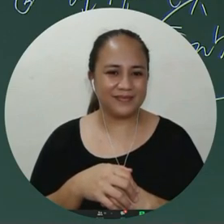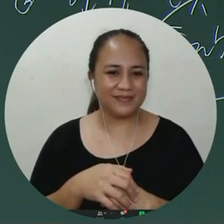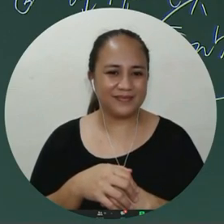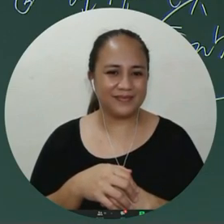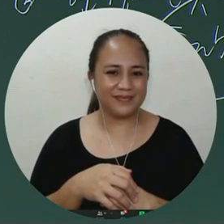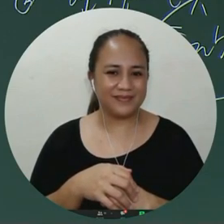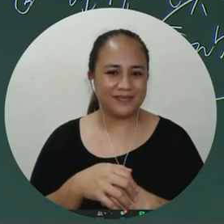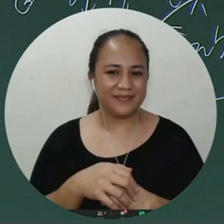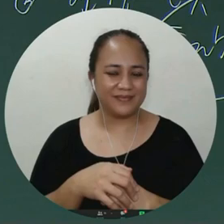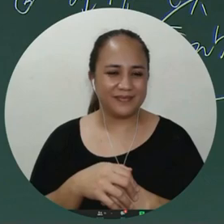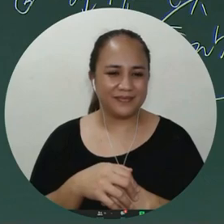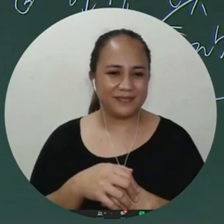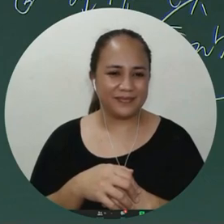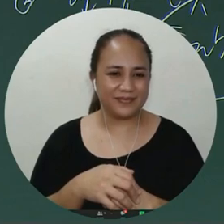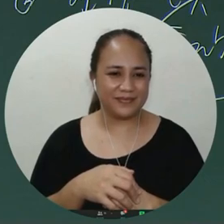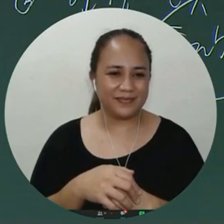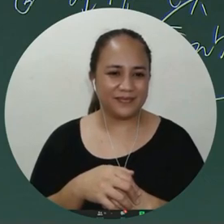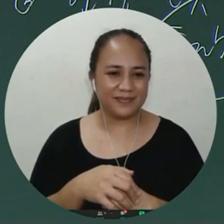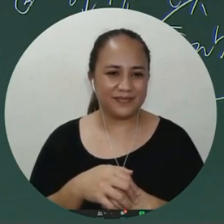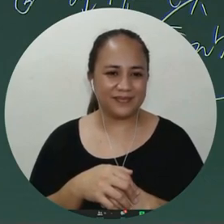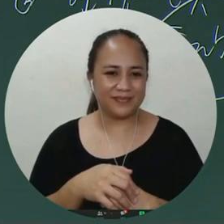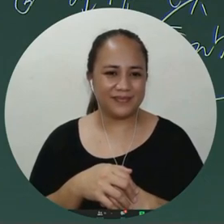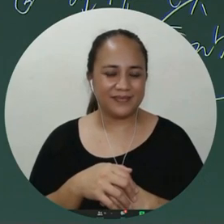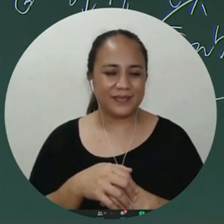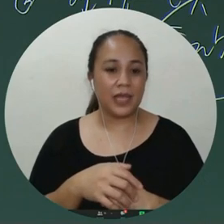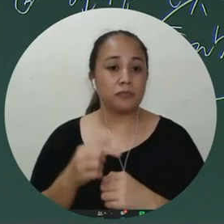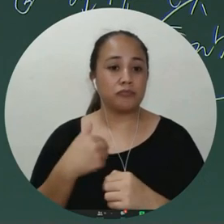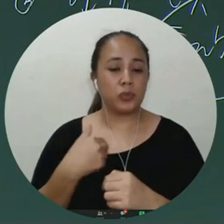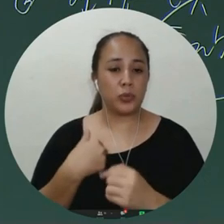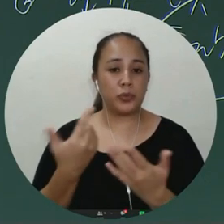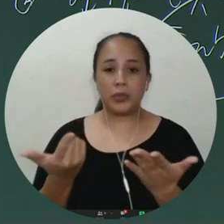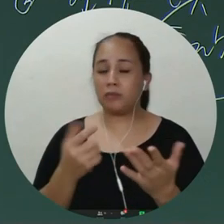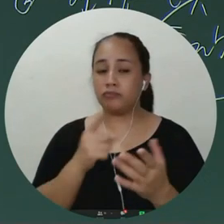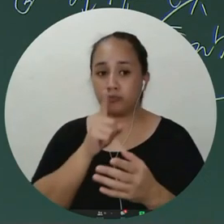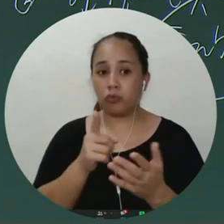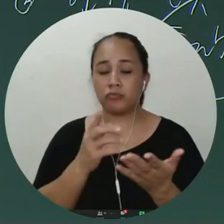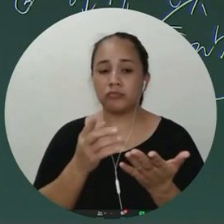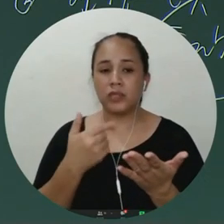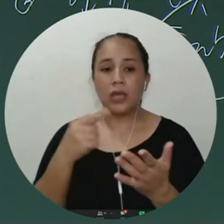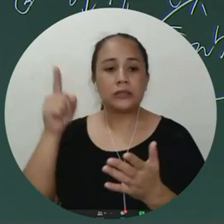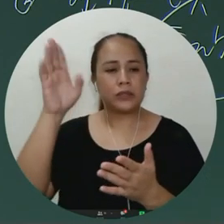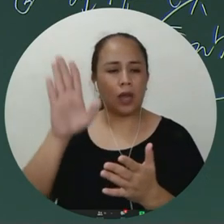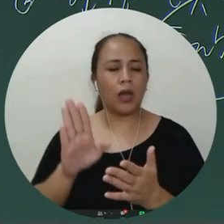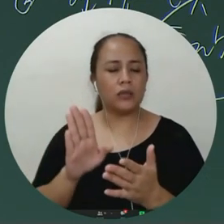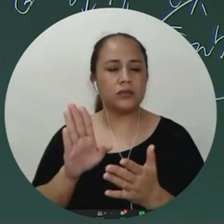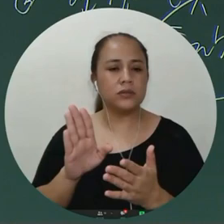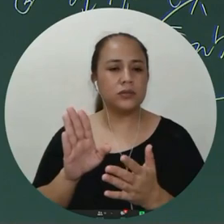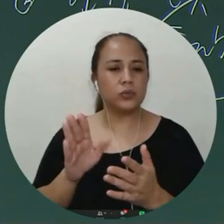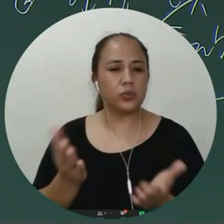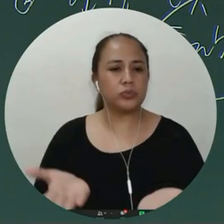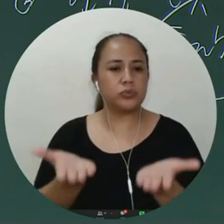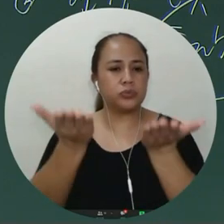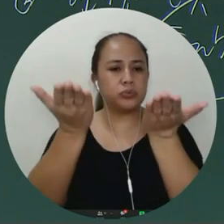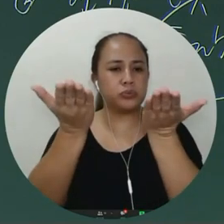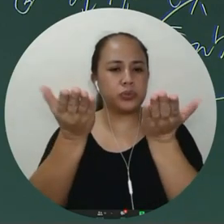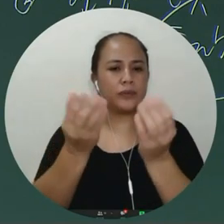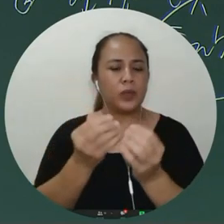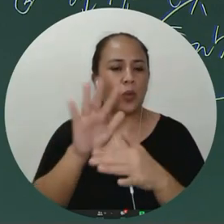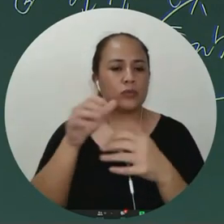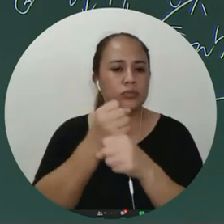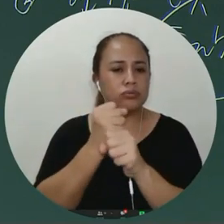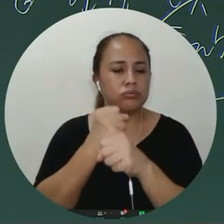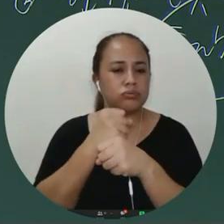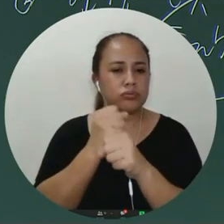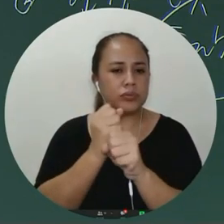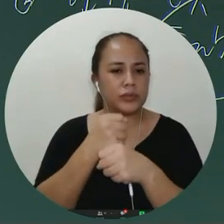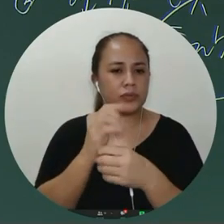역사가 곳곳에서 일어날 줄로 확신합니다. And I am sure that God will arise works of recreation in each regions